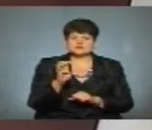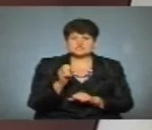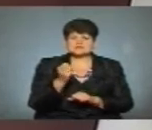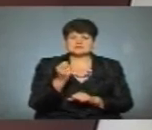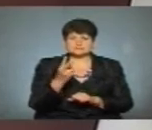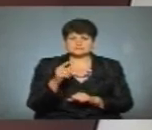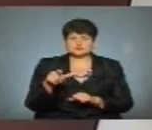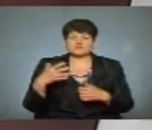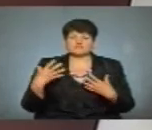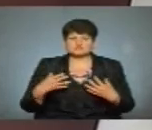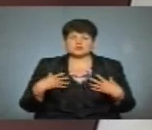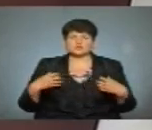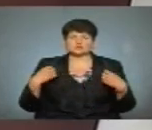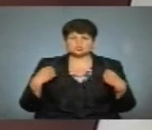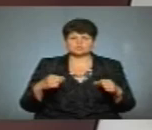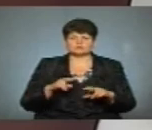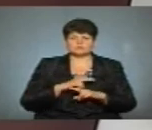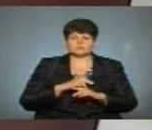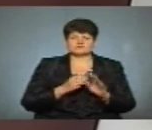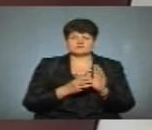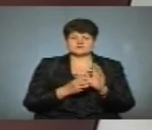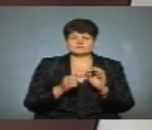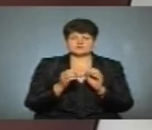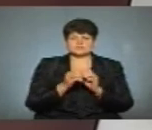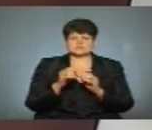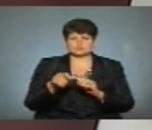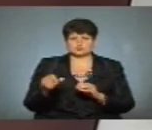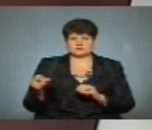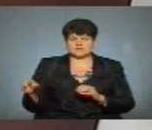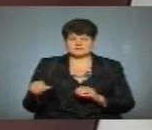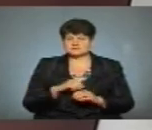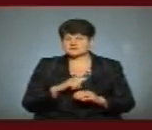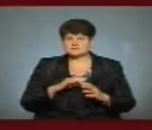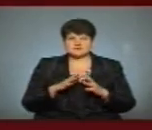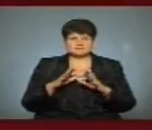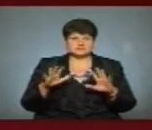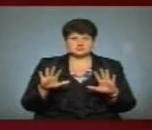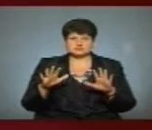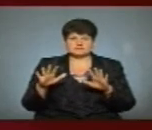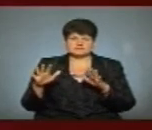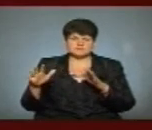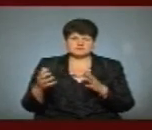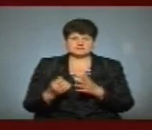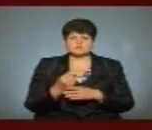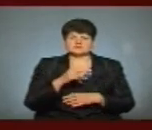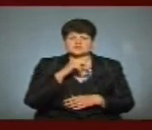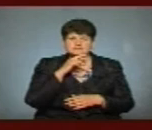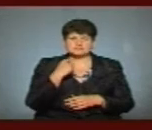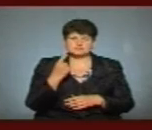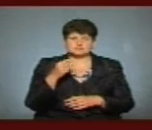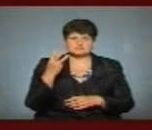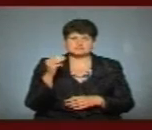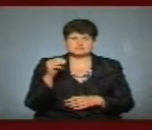12412 пацієнтів вже одужали, померли 810 людей. Найбільше випадків COVID-19 виявили в Чернівецькій області